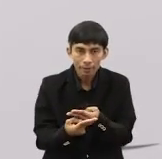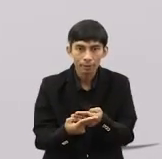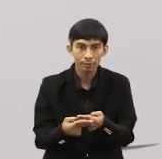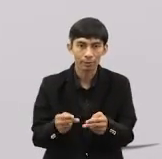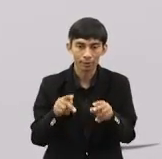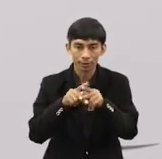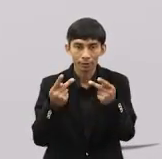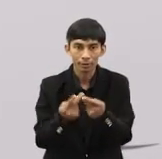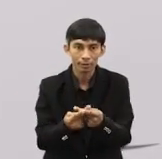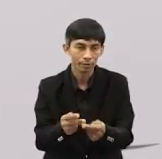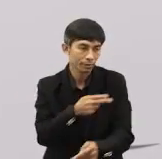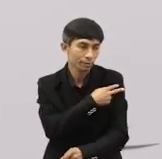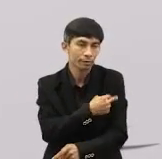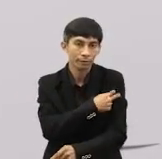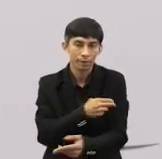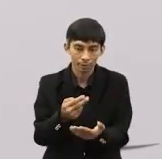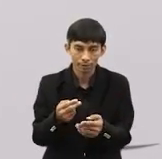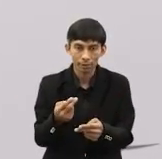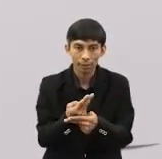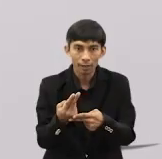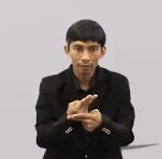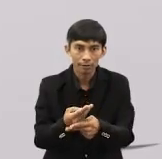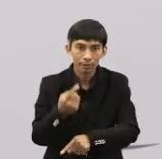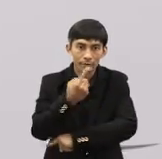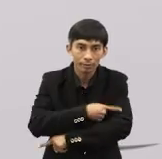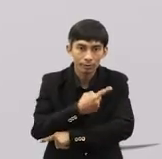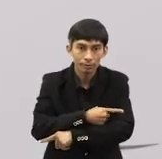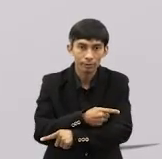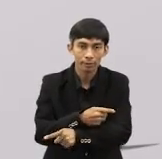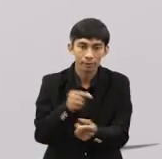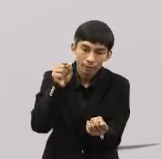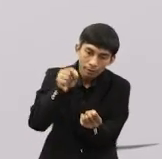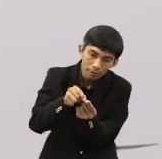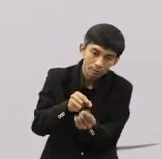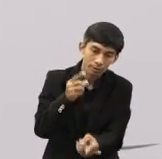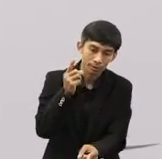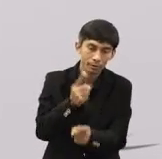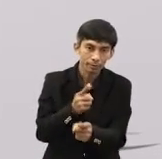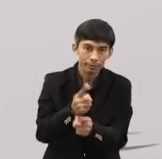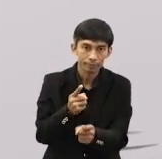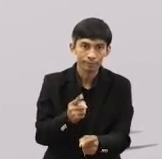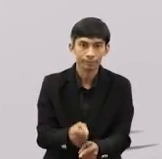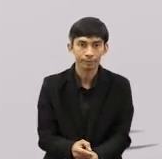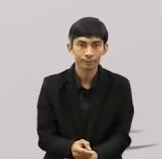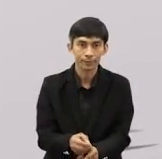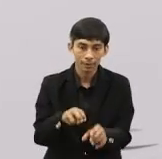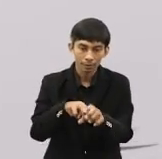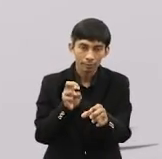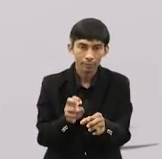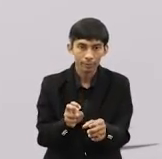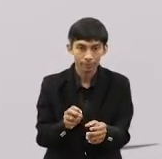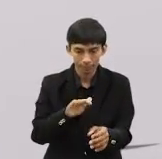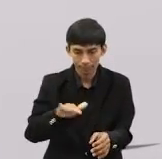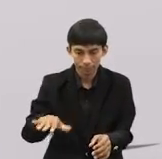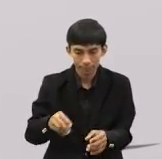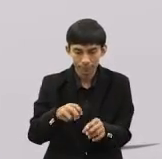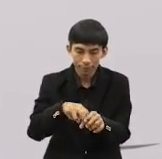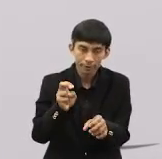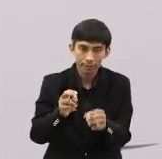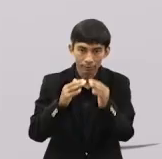bà cho con anh vật chi bạc chấm ở bàn tiếng tốt nâng trầm trừ hay bê con chân từ bị té